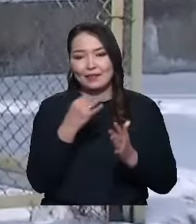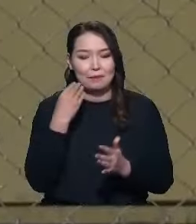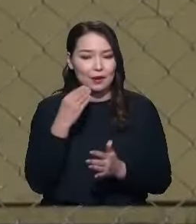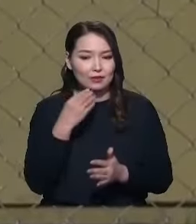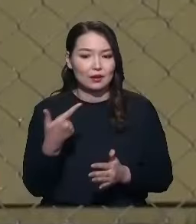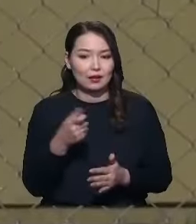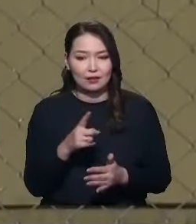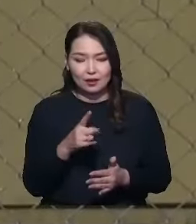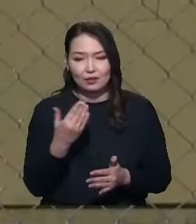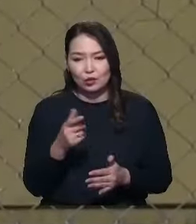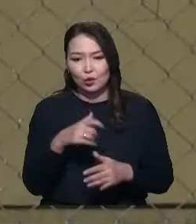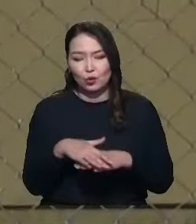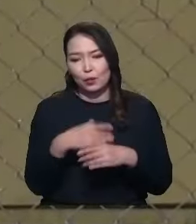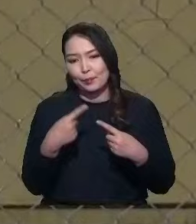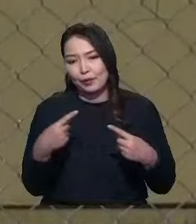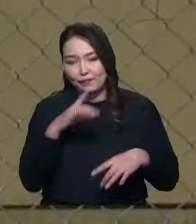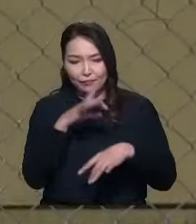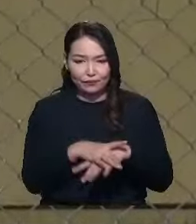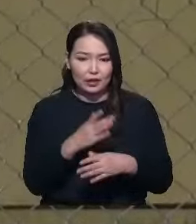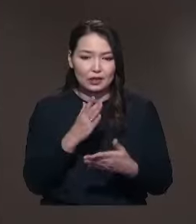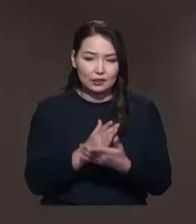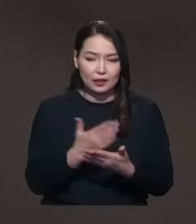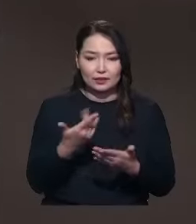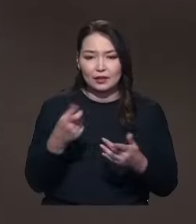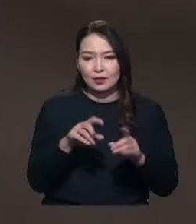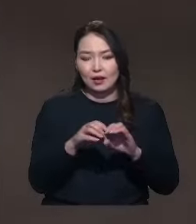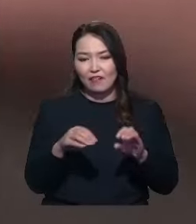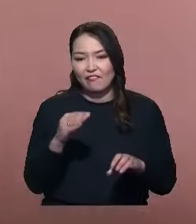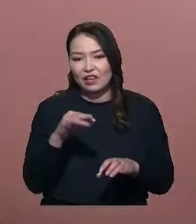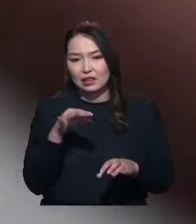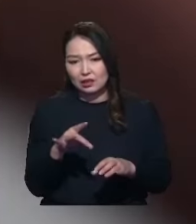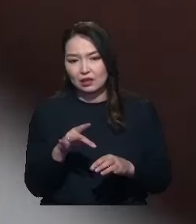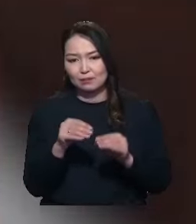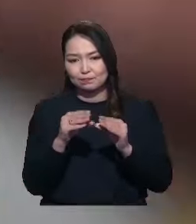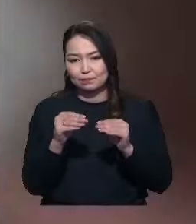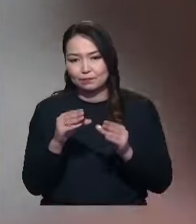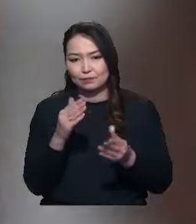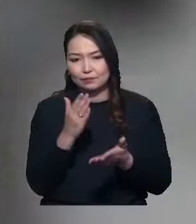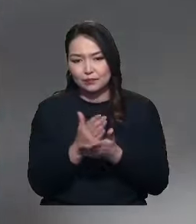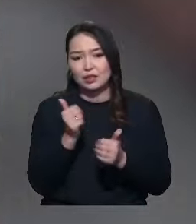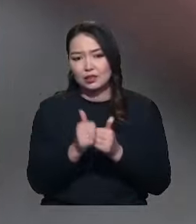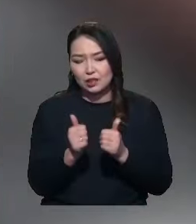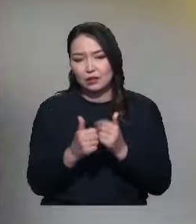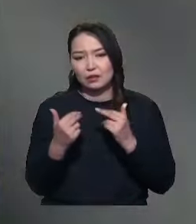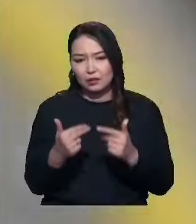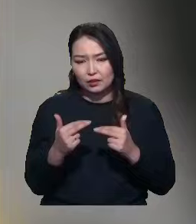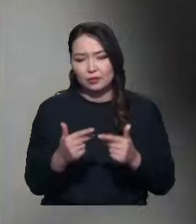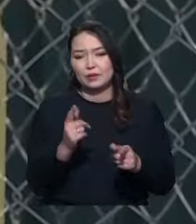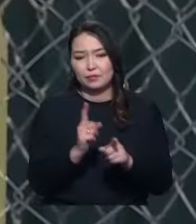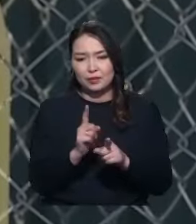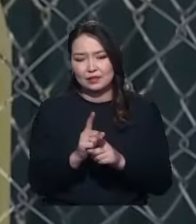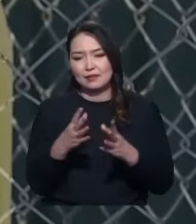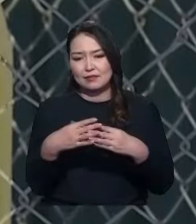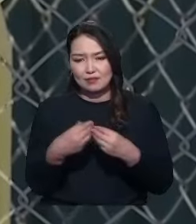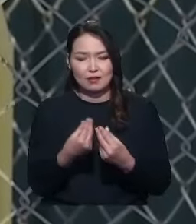газа породило другую проблему. В газовых печах фильтры забиваются. Чистить их приходится регулярно. Это бьет по семейному